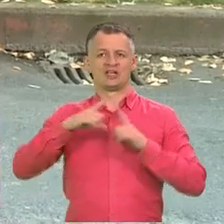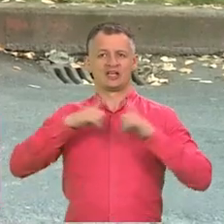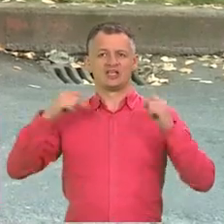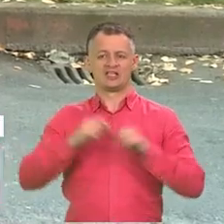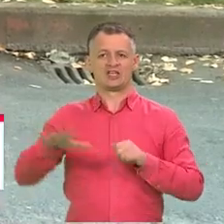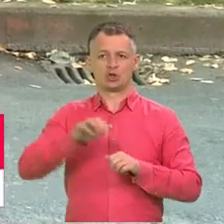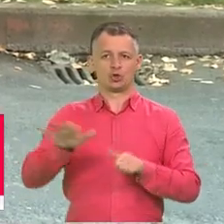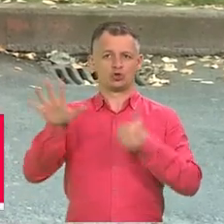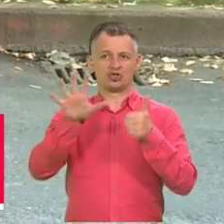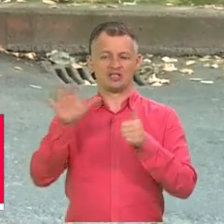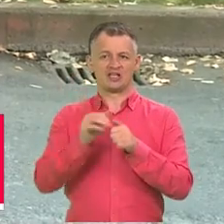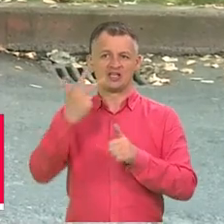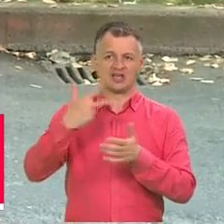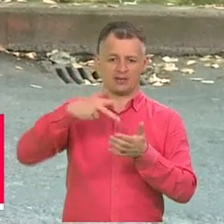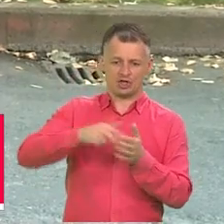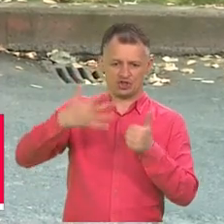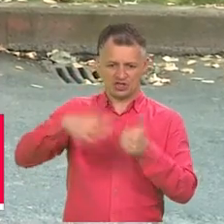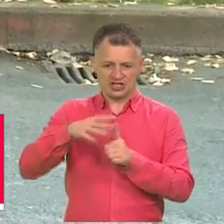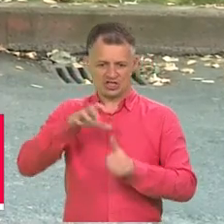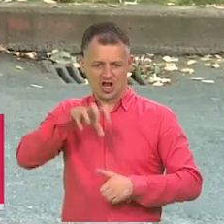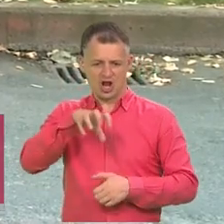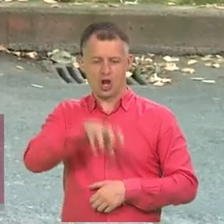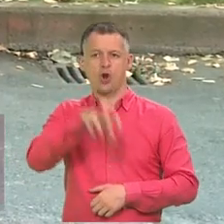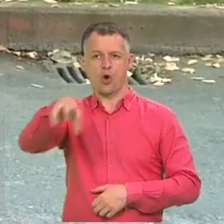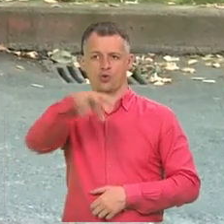află pe primul loc cu peste 3.600 de locuri.